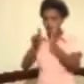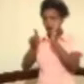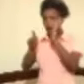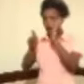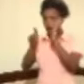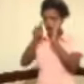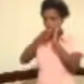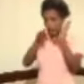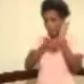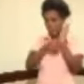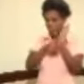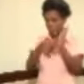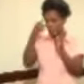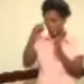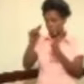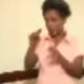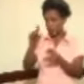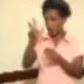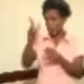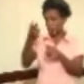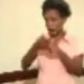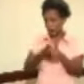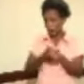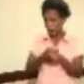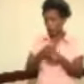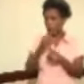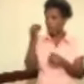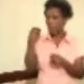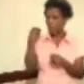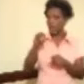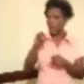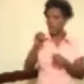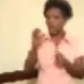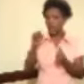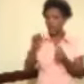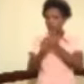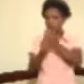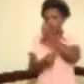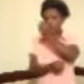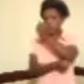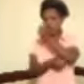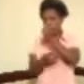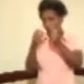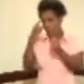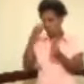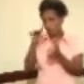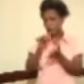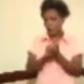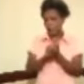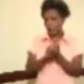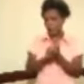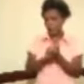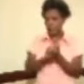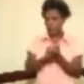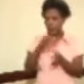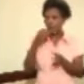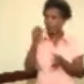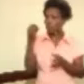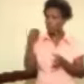décrétait que la prêté pour 3 mois en plus là, ou pas gain recours en inconstitutionnalité, parce que justement